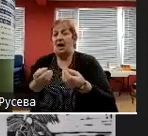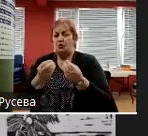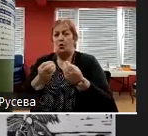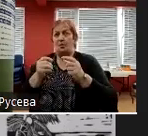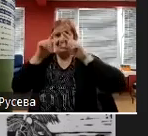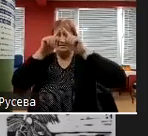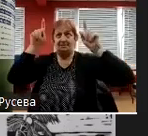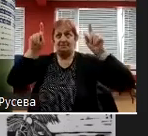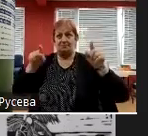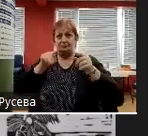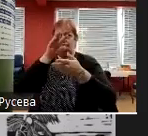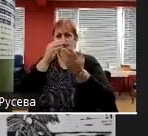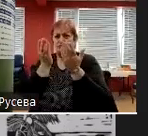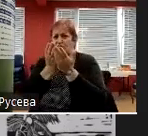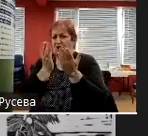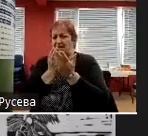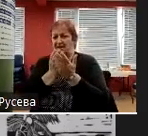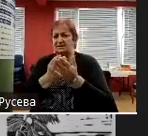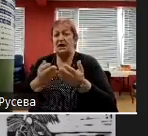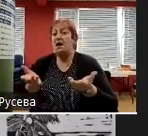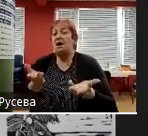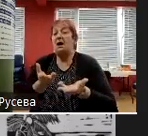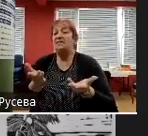екранен четец, дали